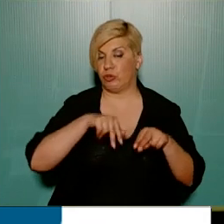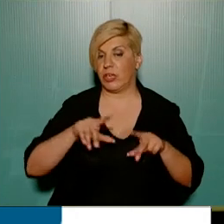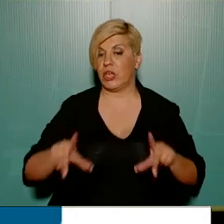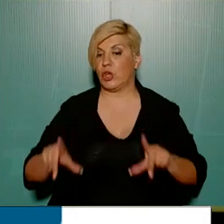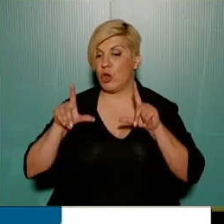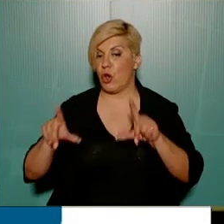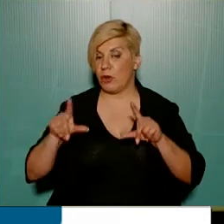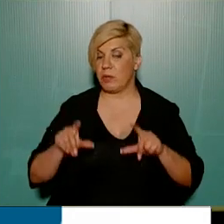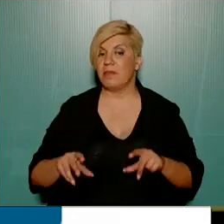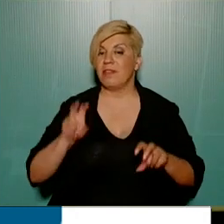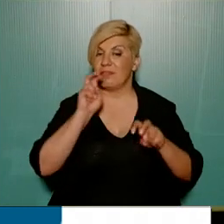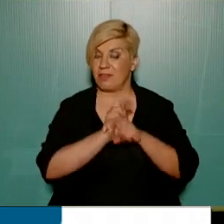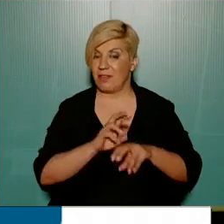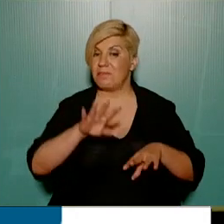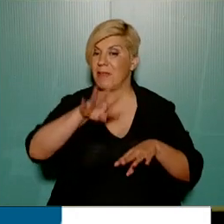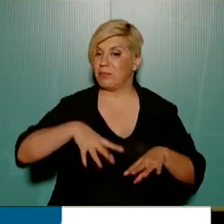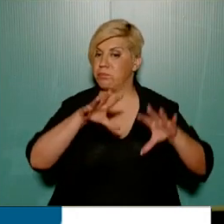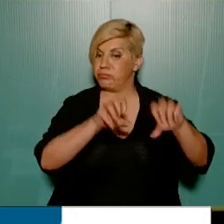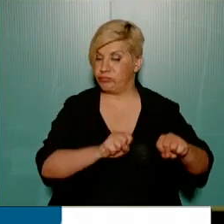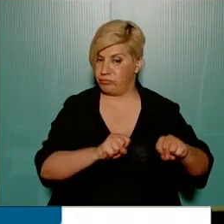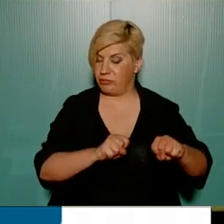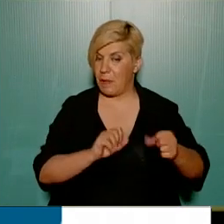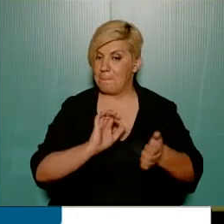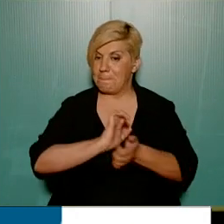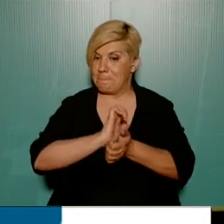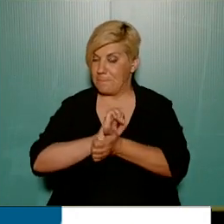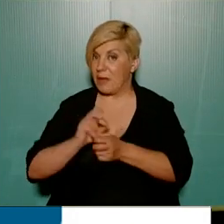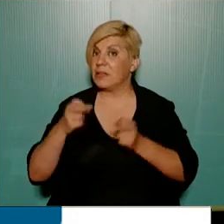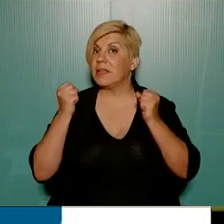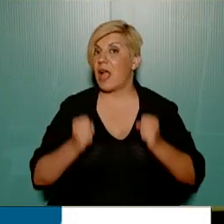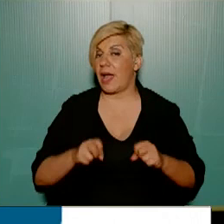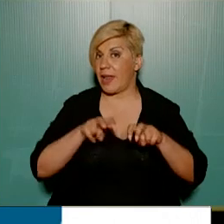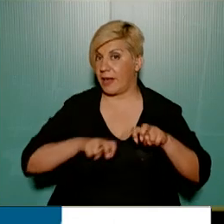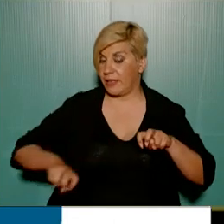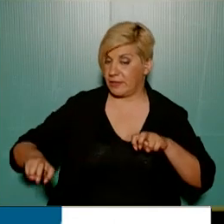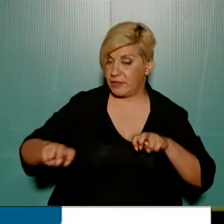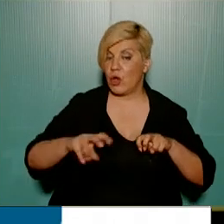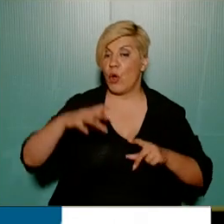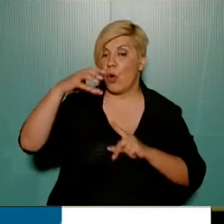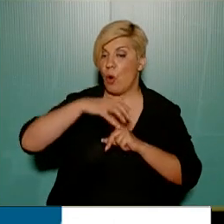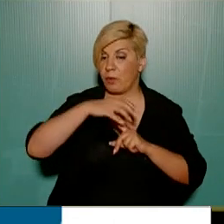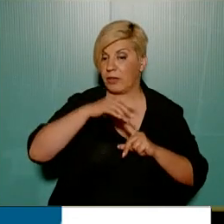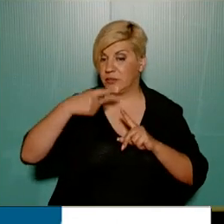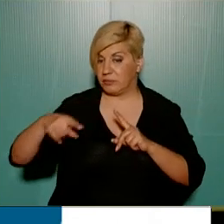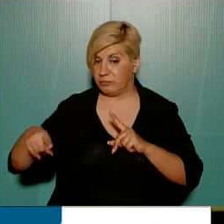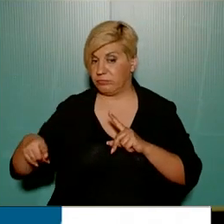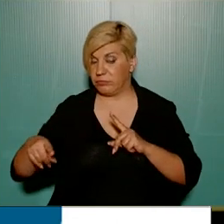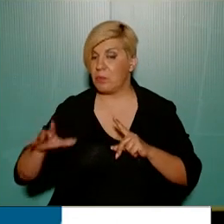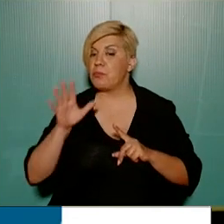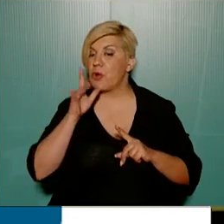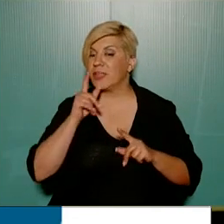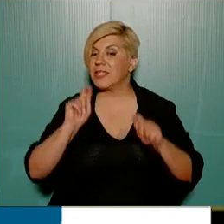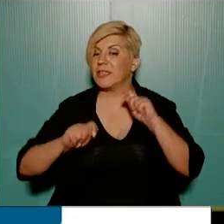Εικόνες με κατελημένα πεζοδρόμια, ασφυκτικά γεμάτα από τραπεζοκαθίσματα, ομπρέλες και άλλες